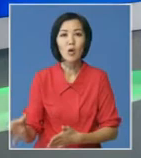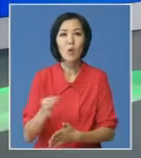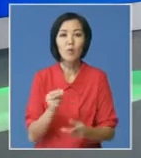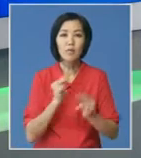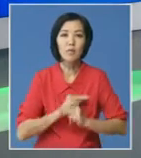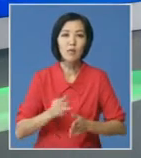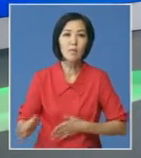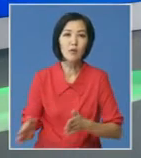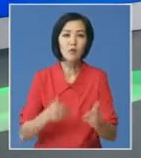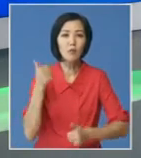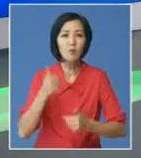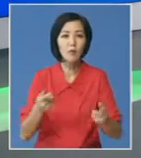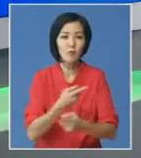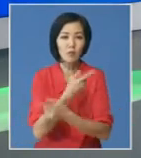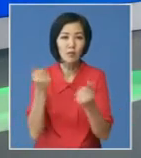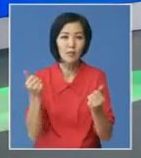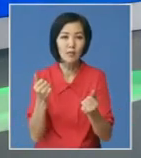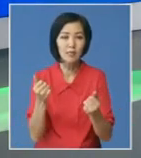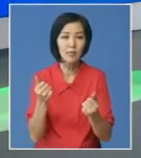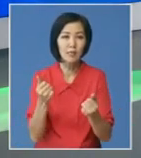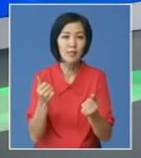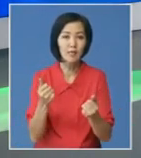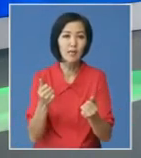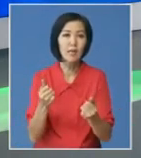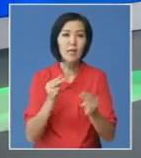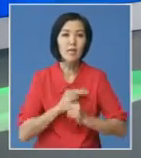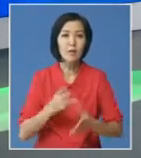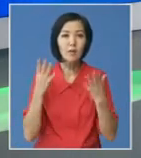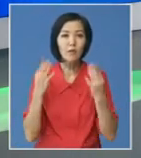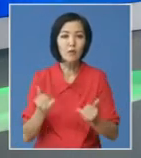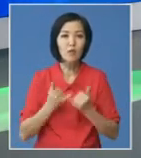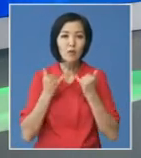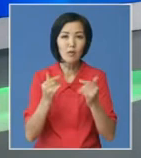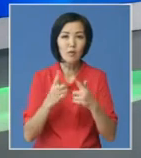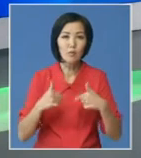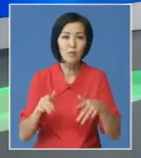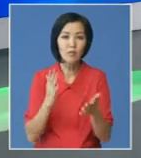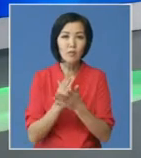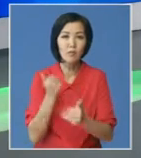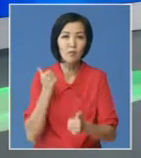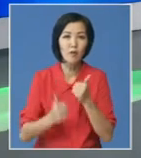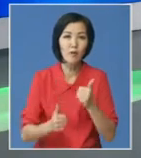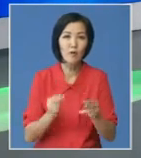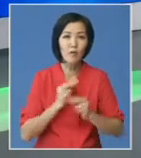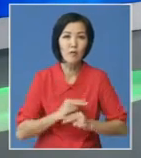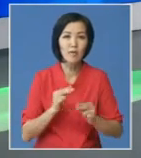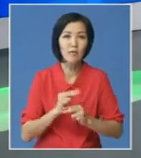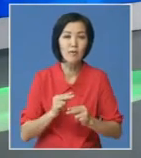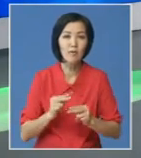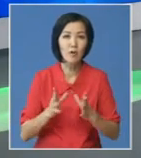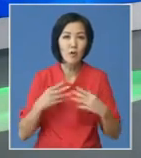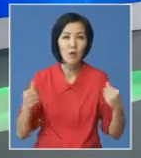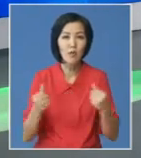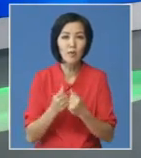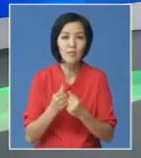Облыста еңбек жолы байқауы жарияланды. Шара еңбек күніне орай ұйымдастырылып отыр. Байқауға еңбек әулеттері мен кез келген